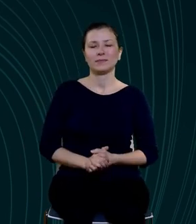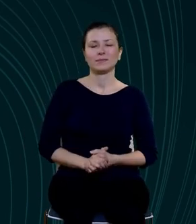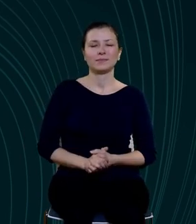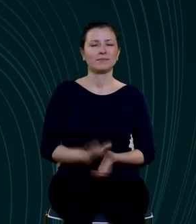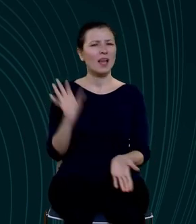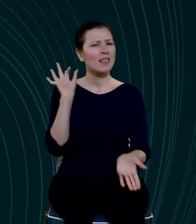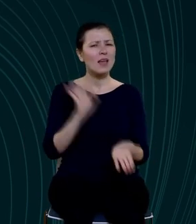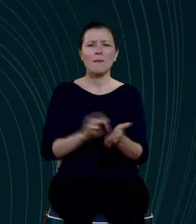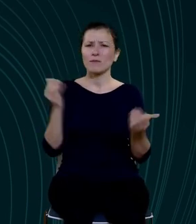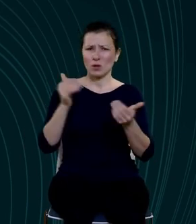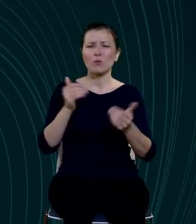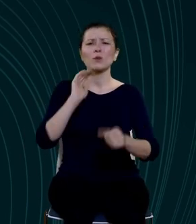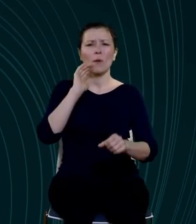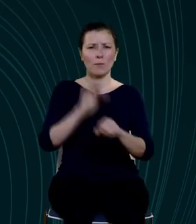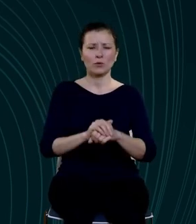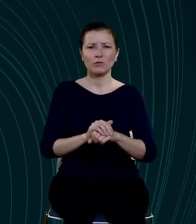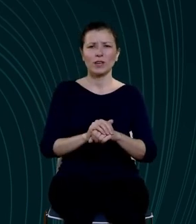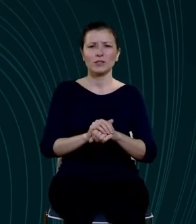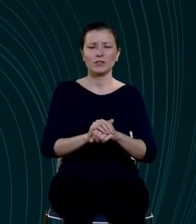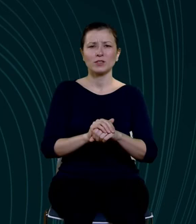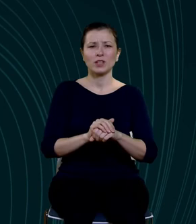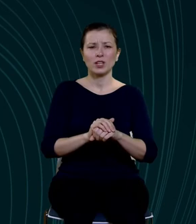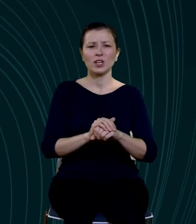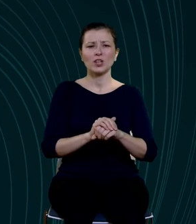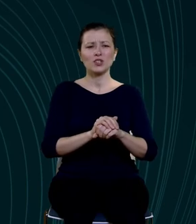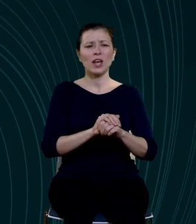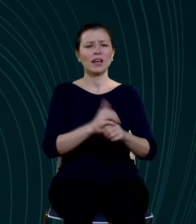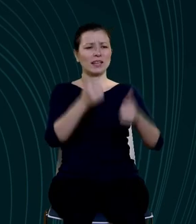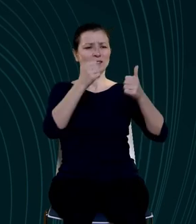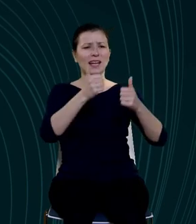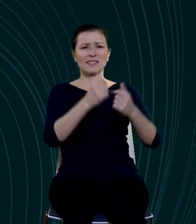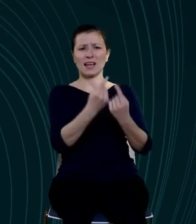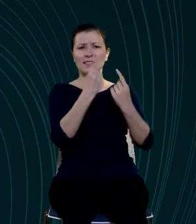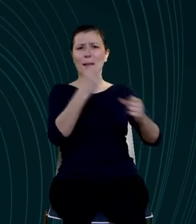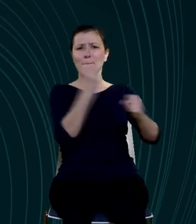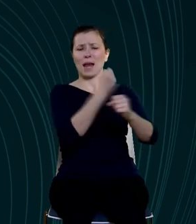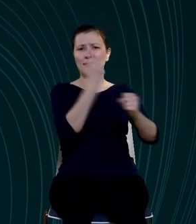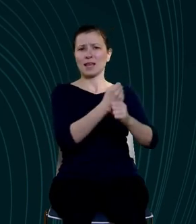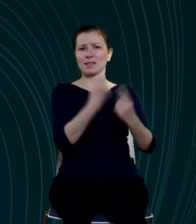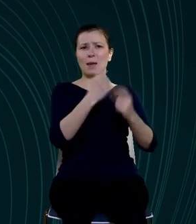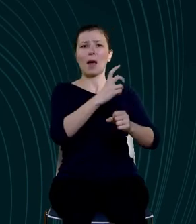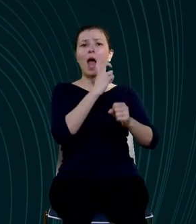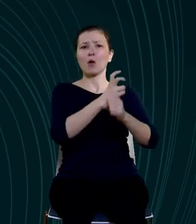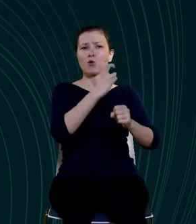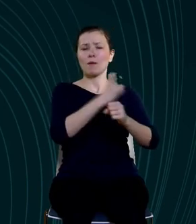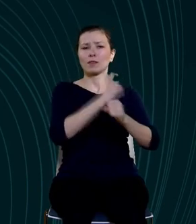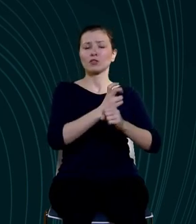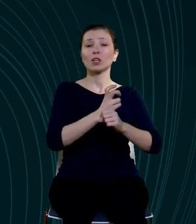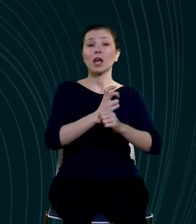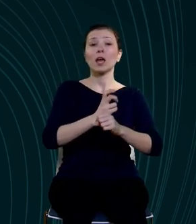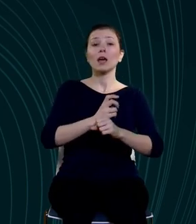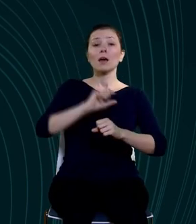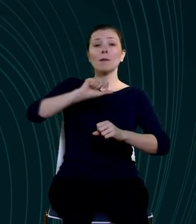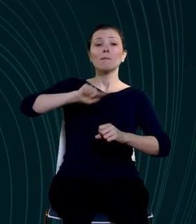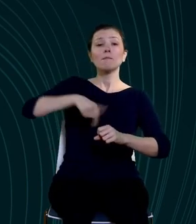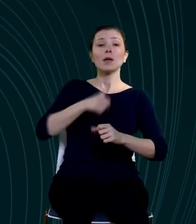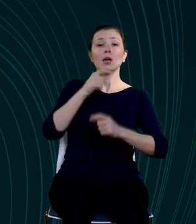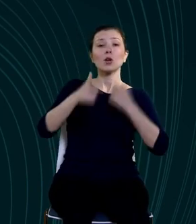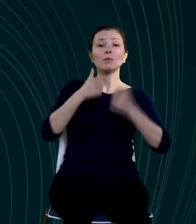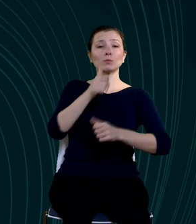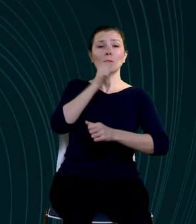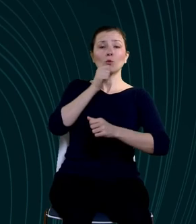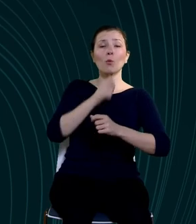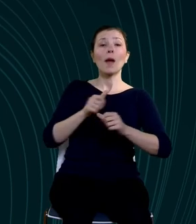możemy potwierdzić w pełni autonomiczną pracę takich stacji. Pilotaż, który wykonaliśmy w roku ubiegłym, wskazywał na to,